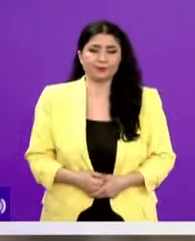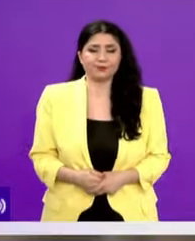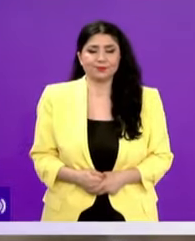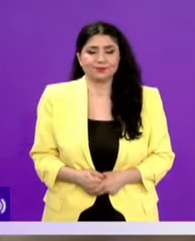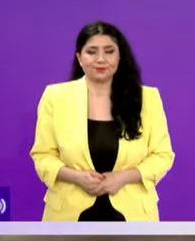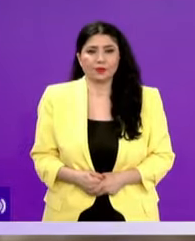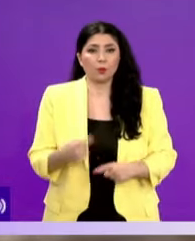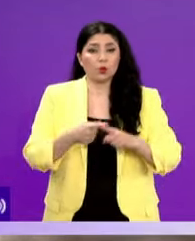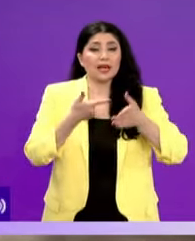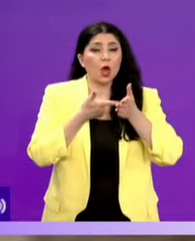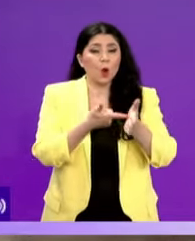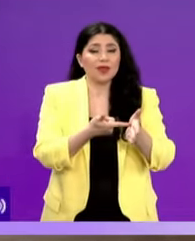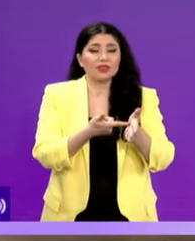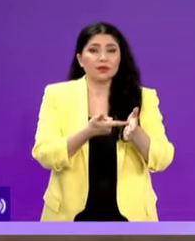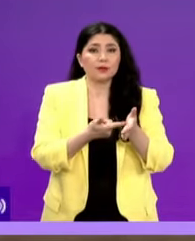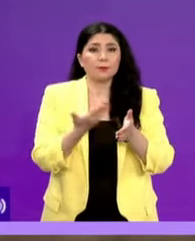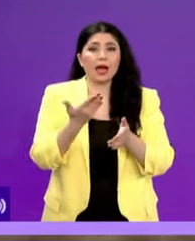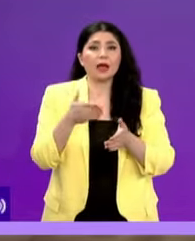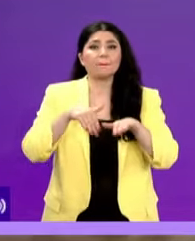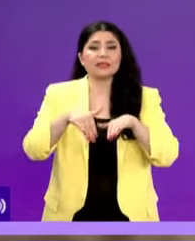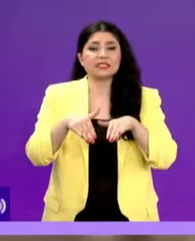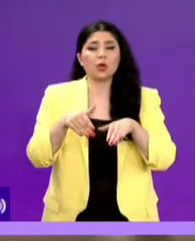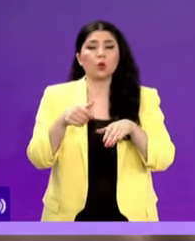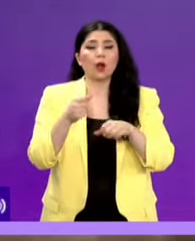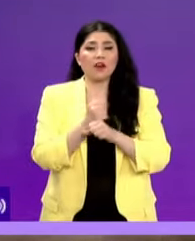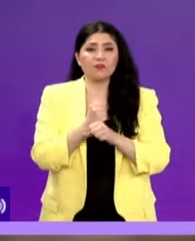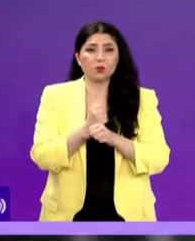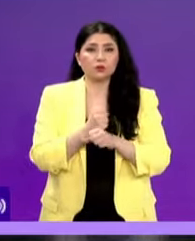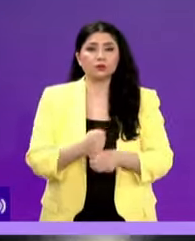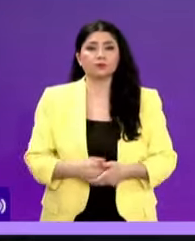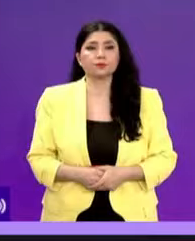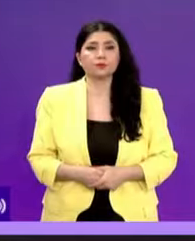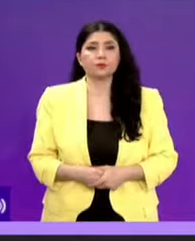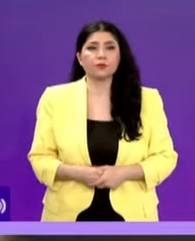privește recomandările pe care Maia le-a făcut, parte a acestui ansamblu de